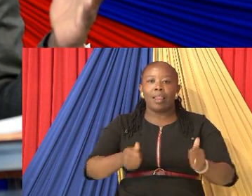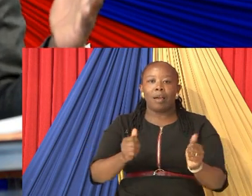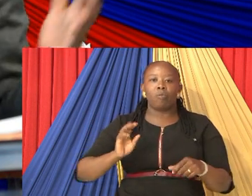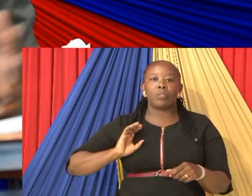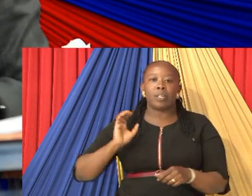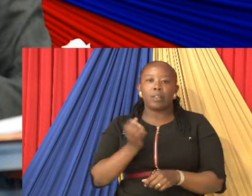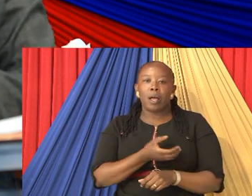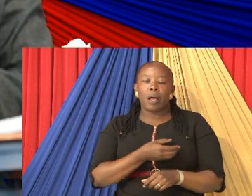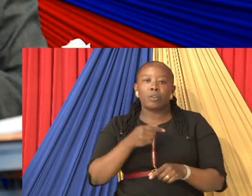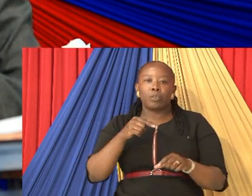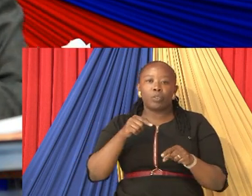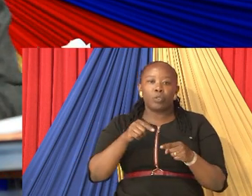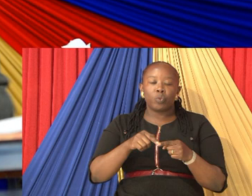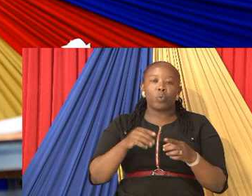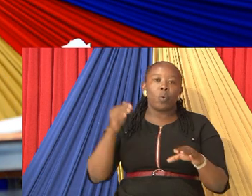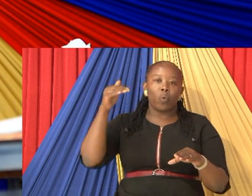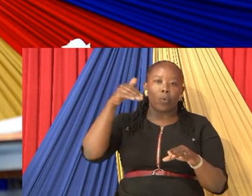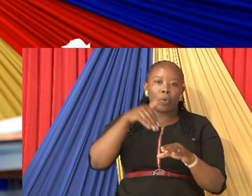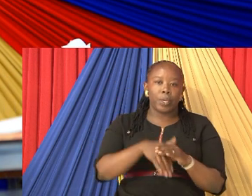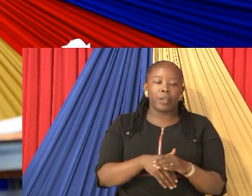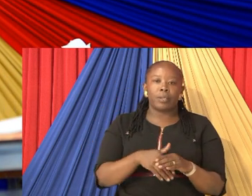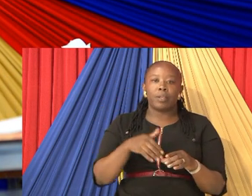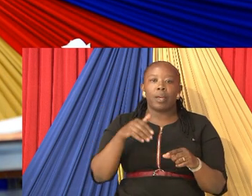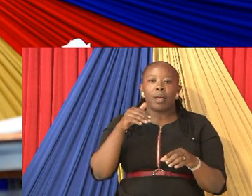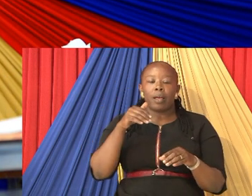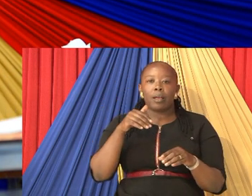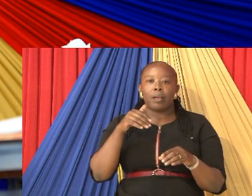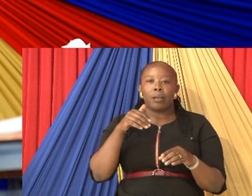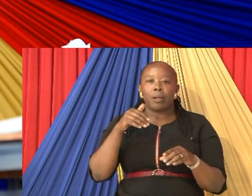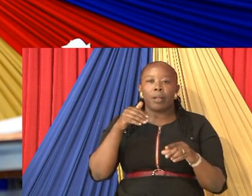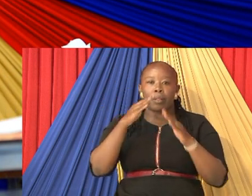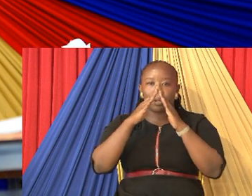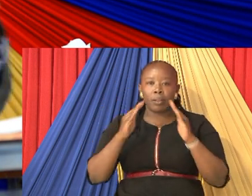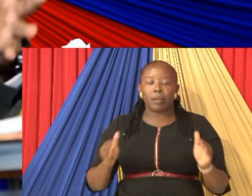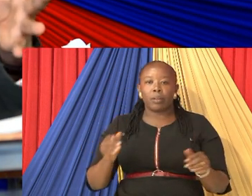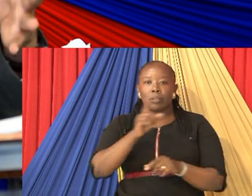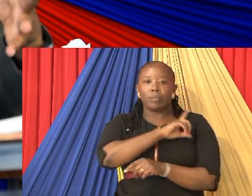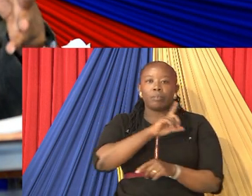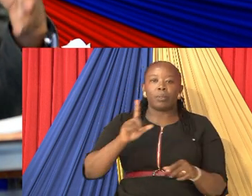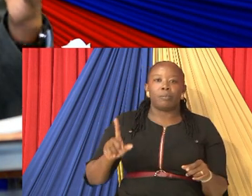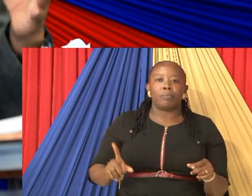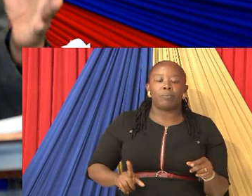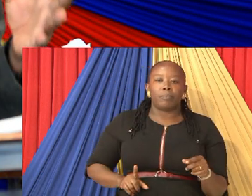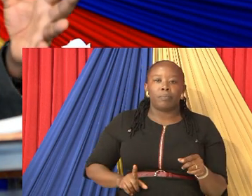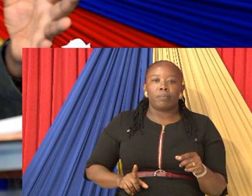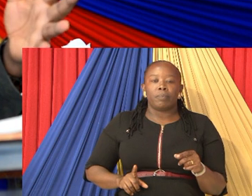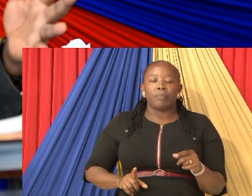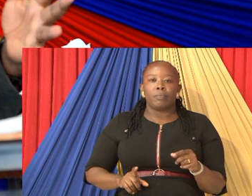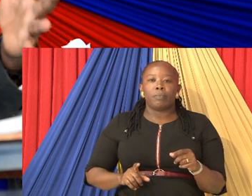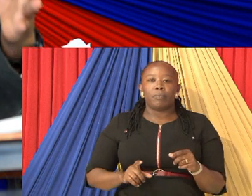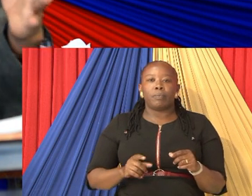thanks, wakati unaposhukuru Mungu, unajipatia nafasi ya kuingia malangoni